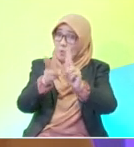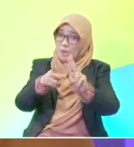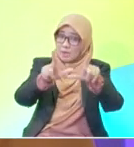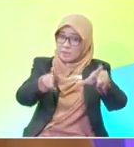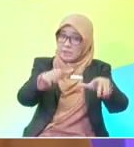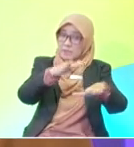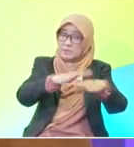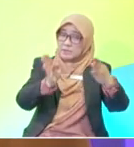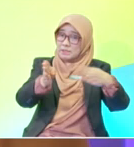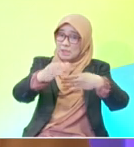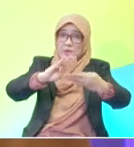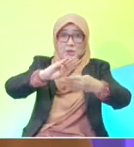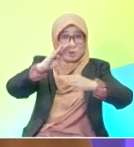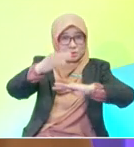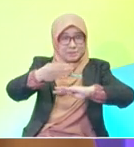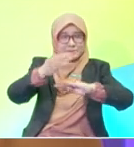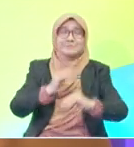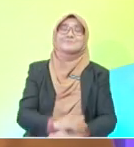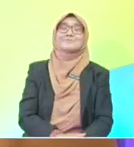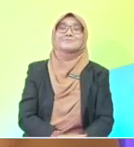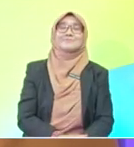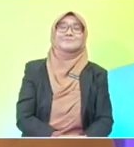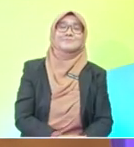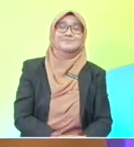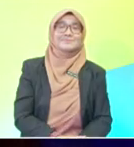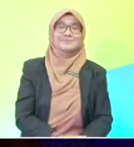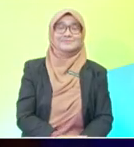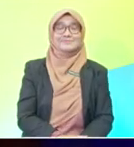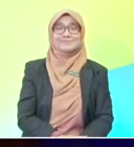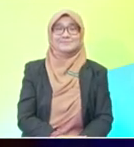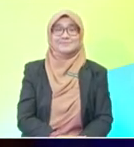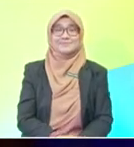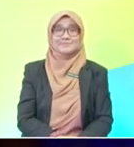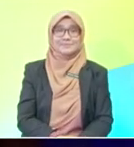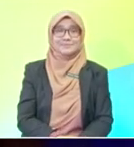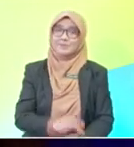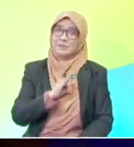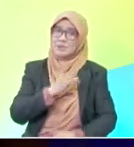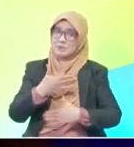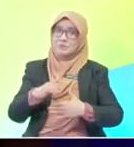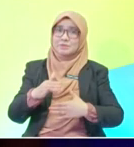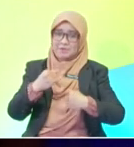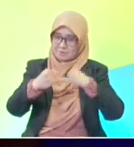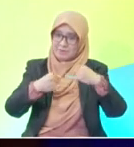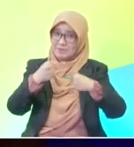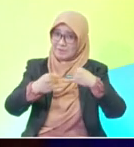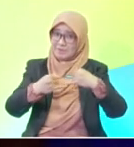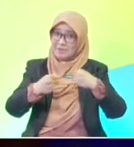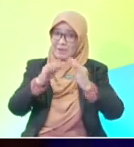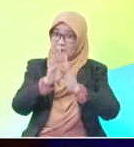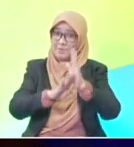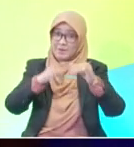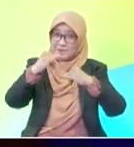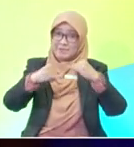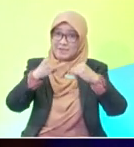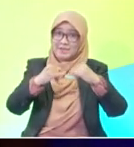yang terbaik kita pilih dan hasilkan. Faham, Cikgu? Okey. Nampaknya saya pun dah berjaya melakar, Cikgu. Ya, bagus. Boleh kita nak tengok